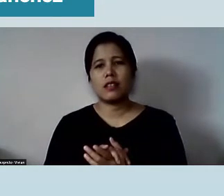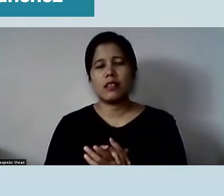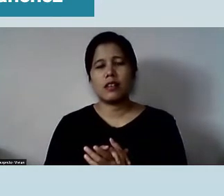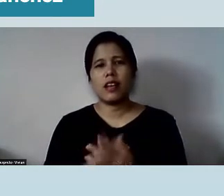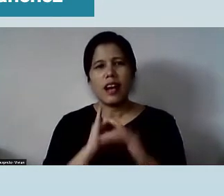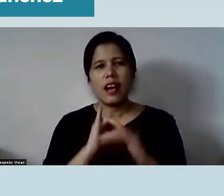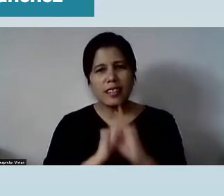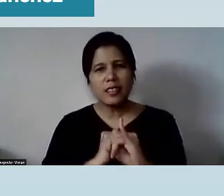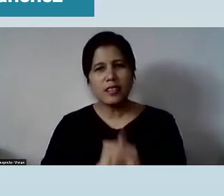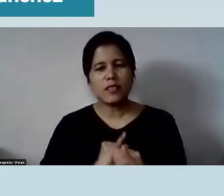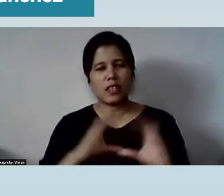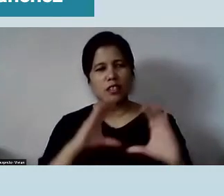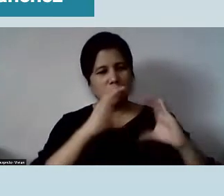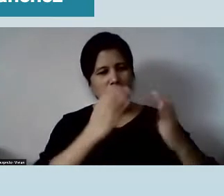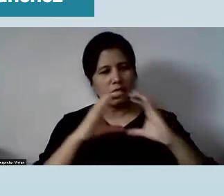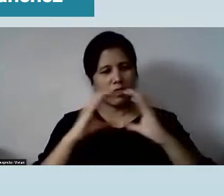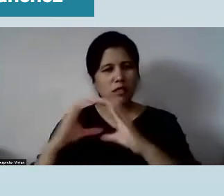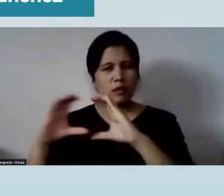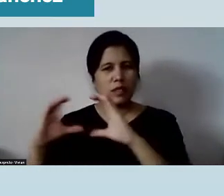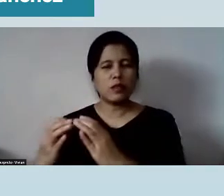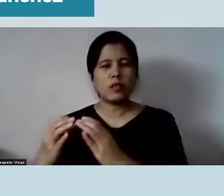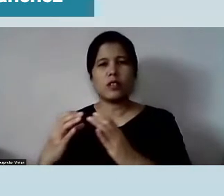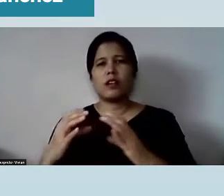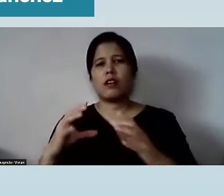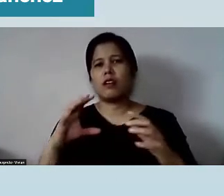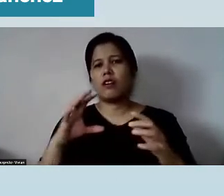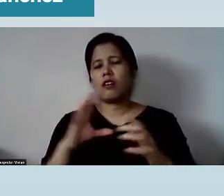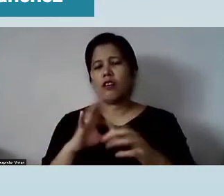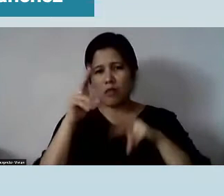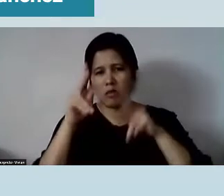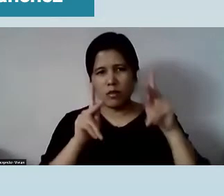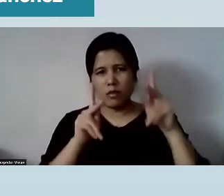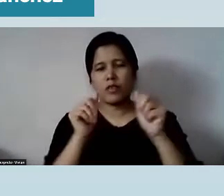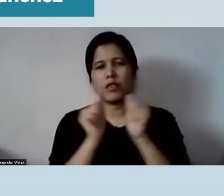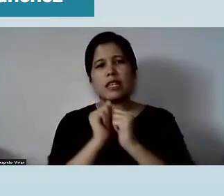and classification ng mga persons with disabilities. Okay.